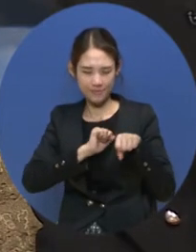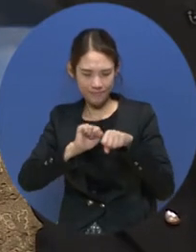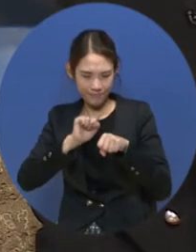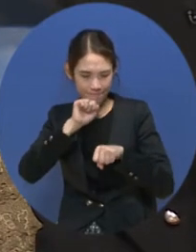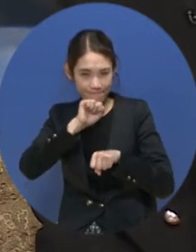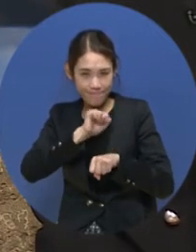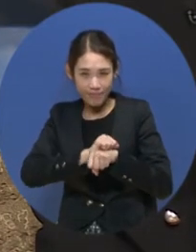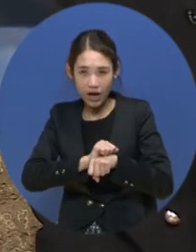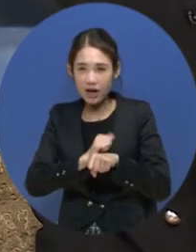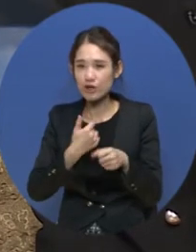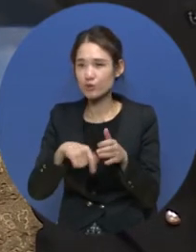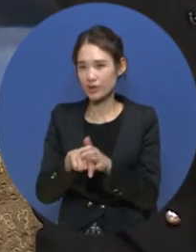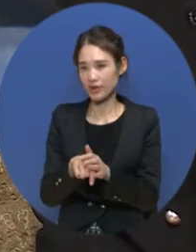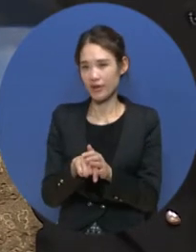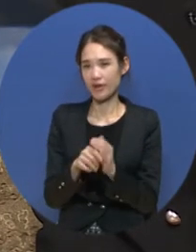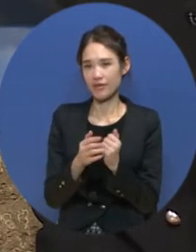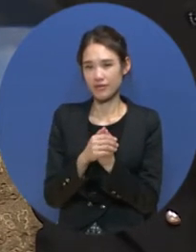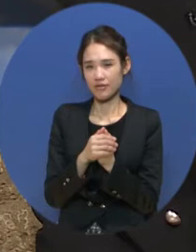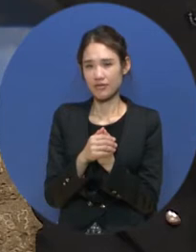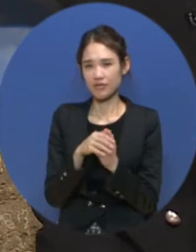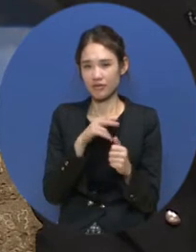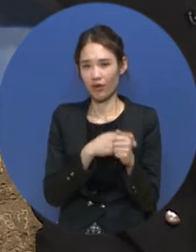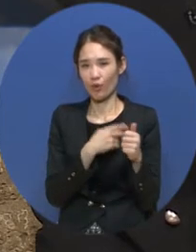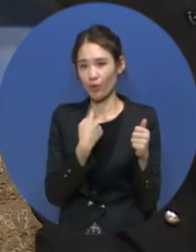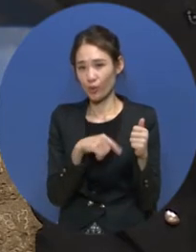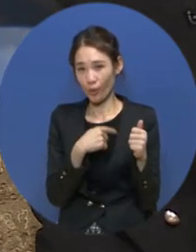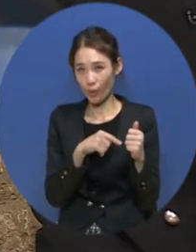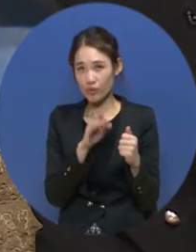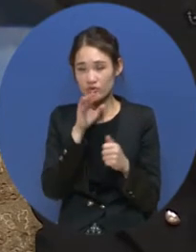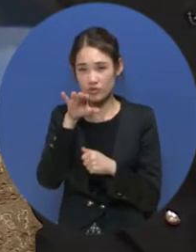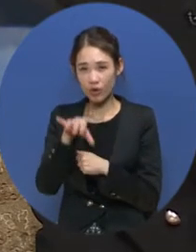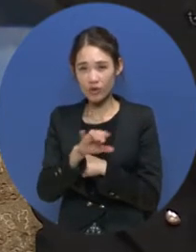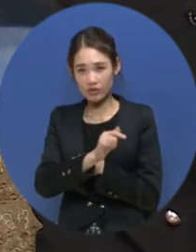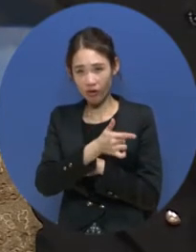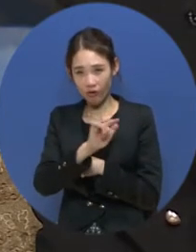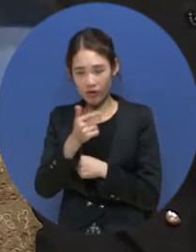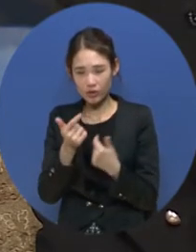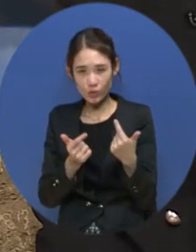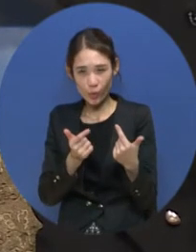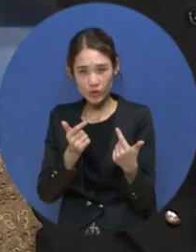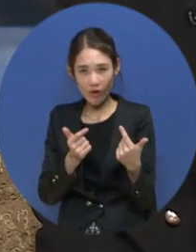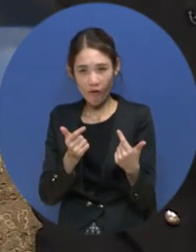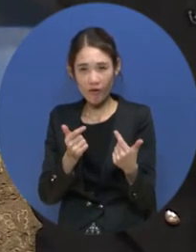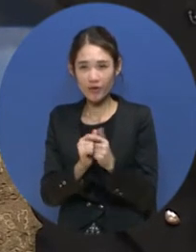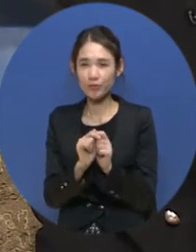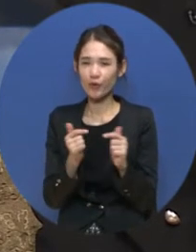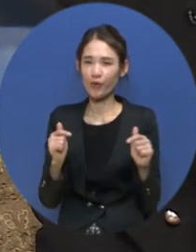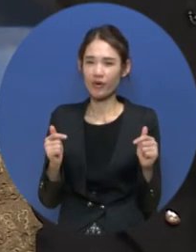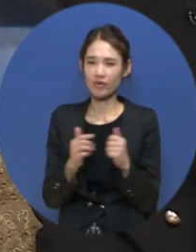잘 수행하기 위한 선생님들 교육이라든가 현장에서 여러 가지 조정할 것들에 대한